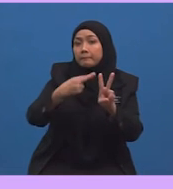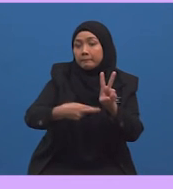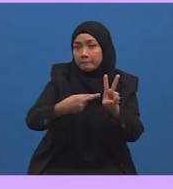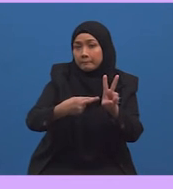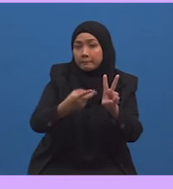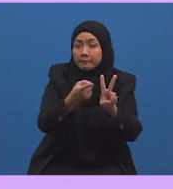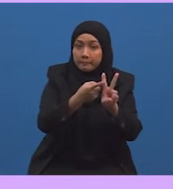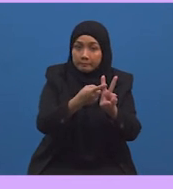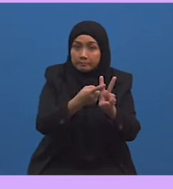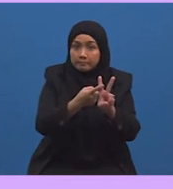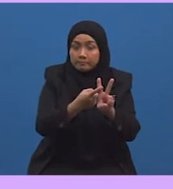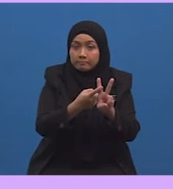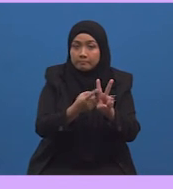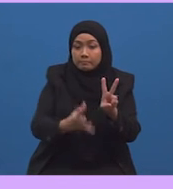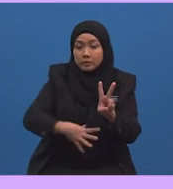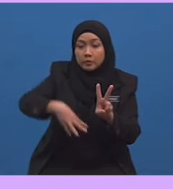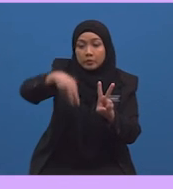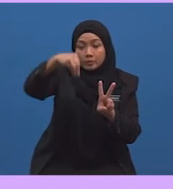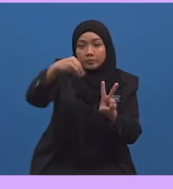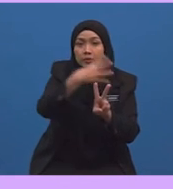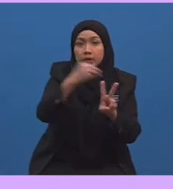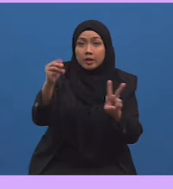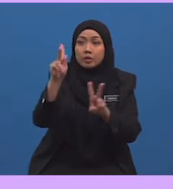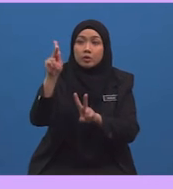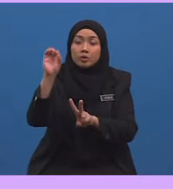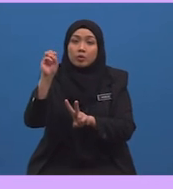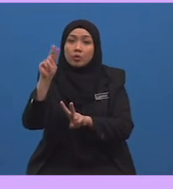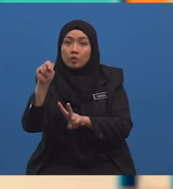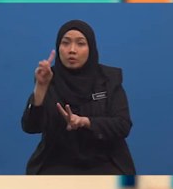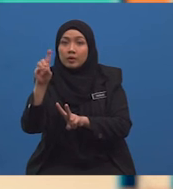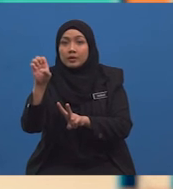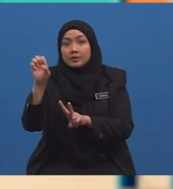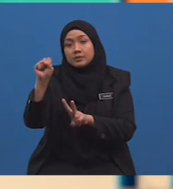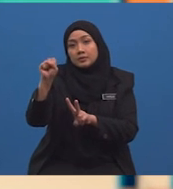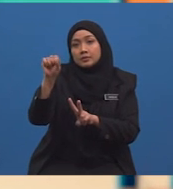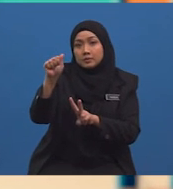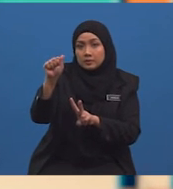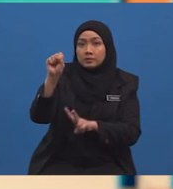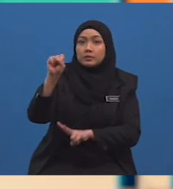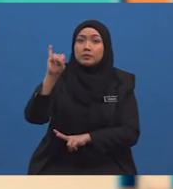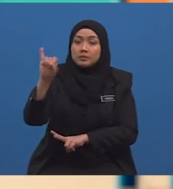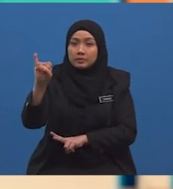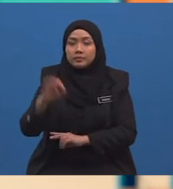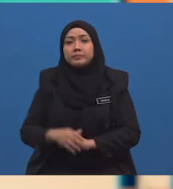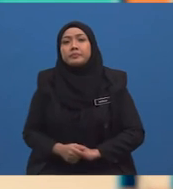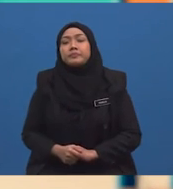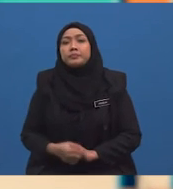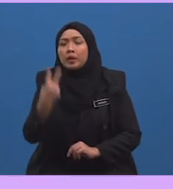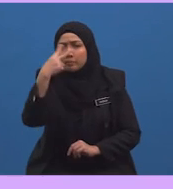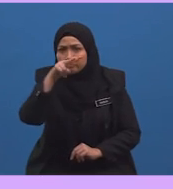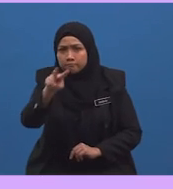Ya, pengecatan dan kondensasi. Mari kita teruskan dengan kitar karbon dan kitar